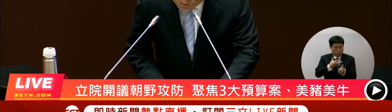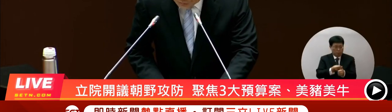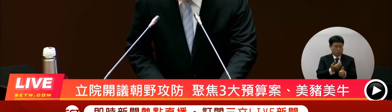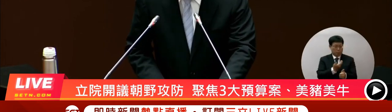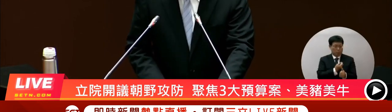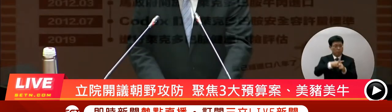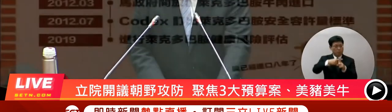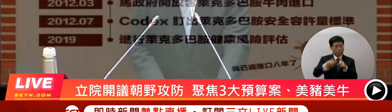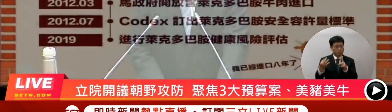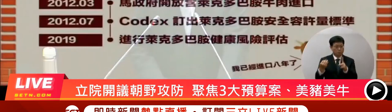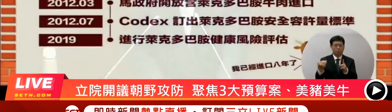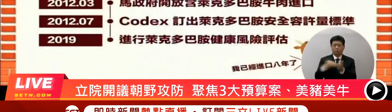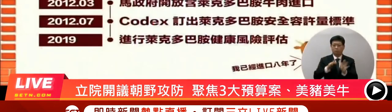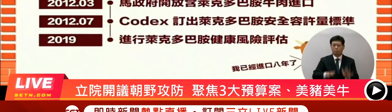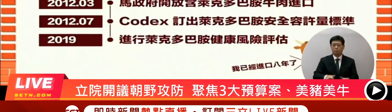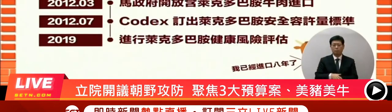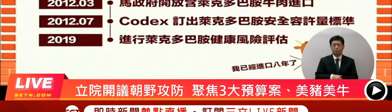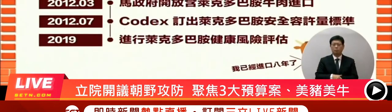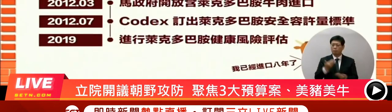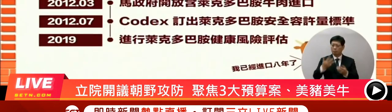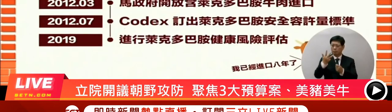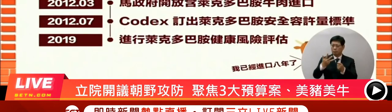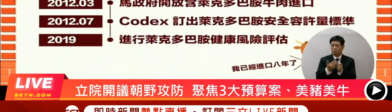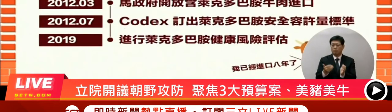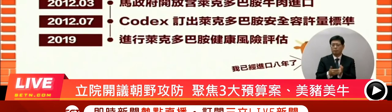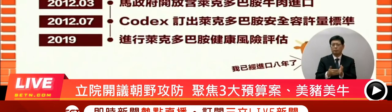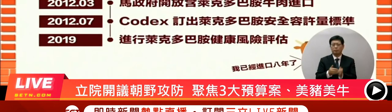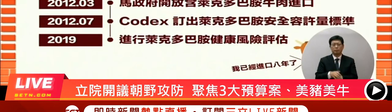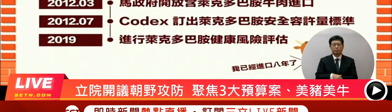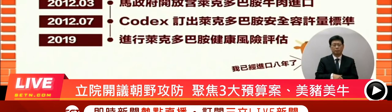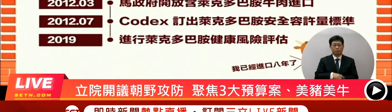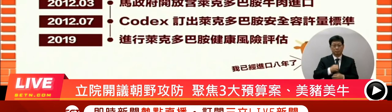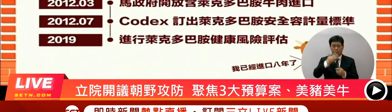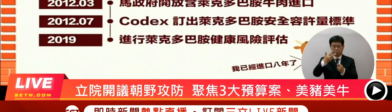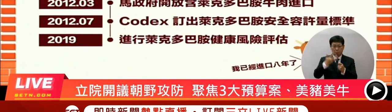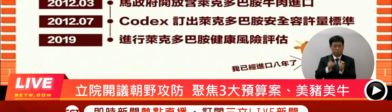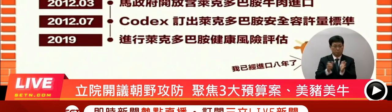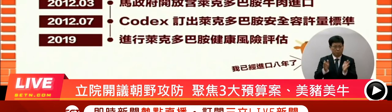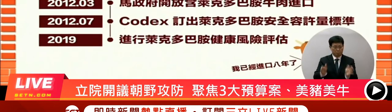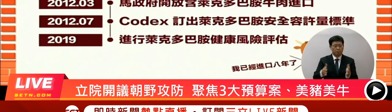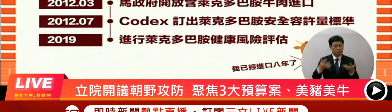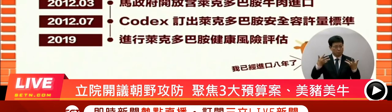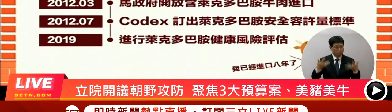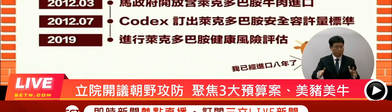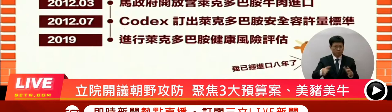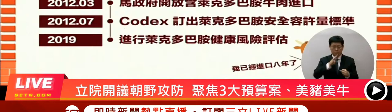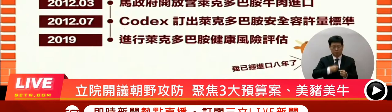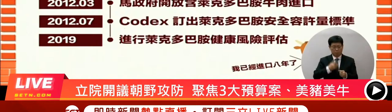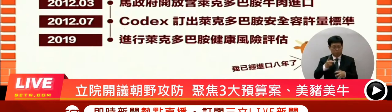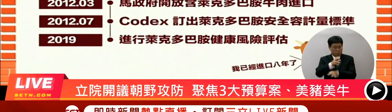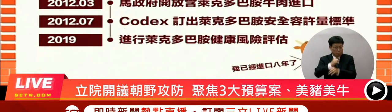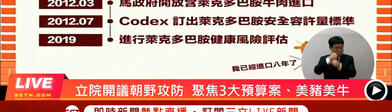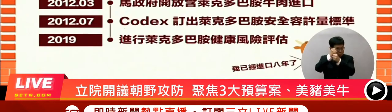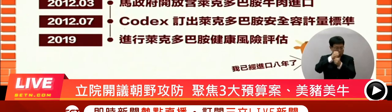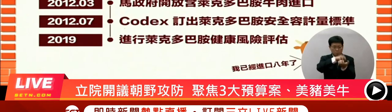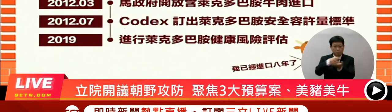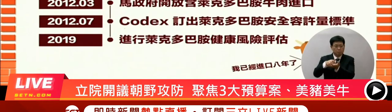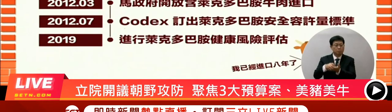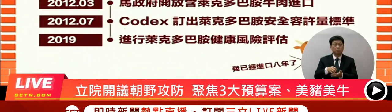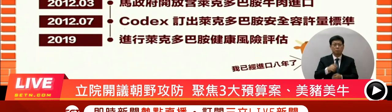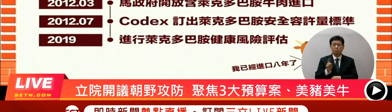标准，到现在已经8年。这8年间，有相当多的科学证据证